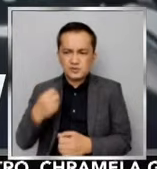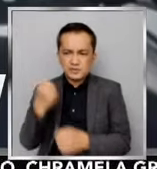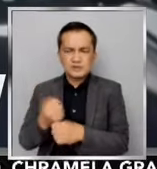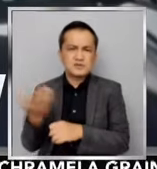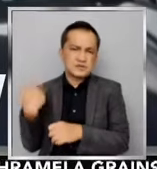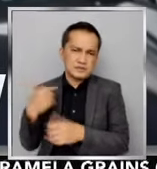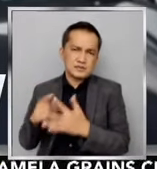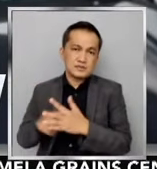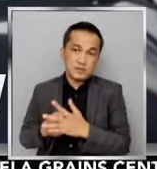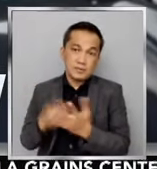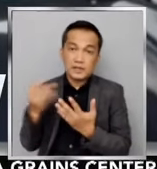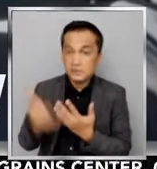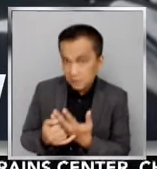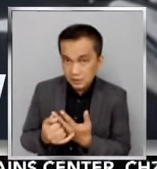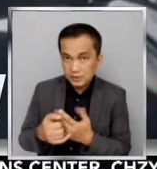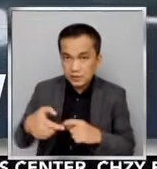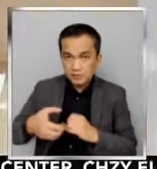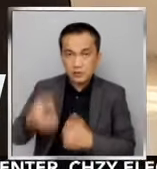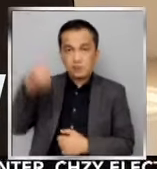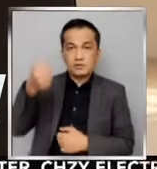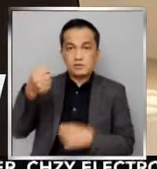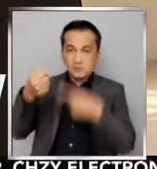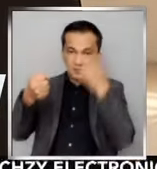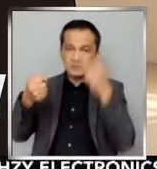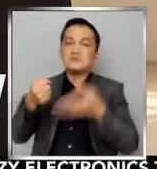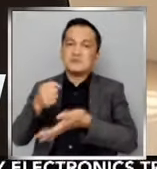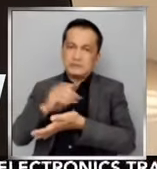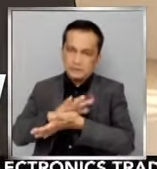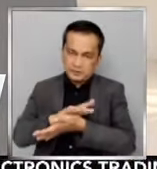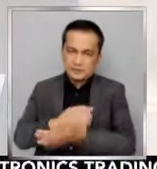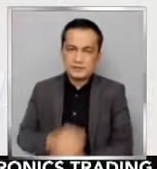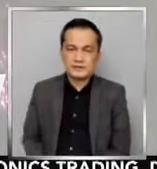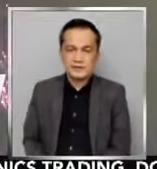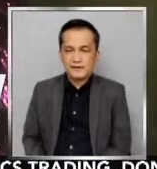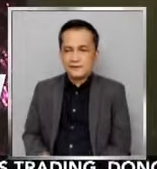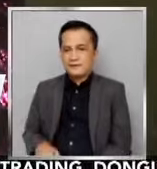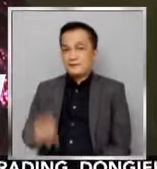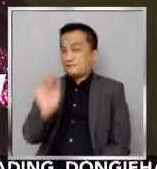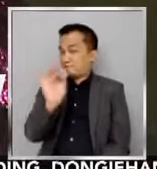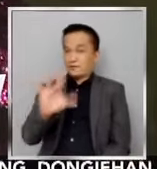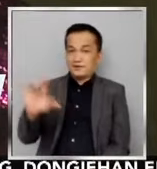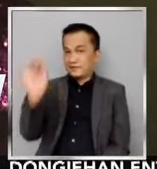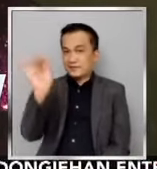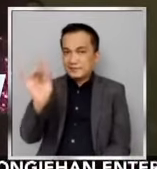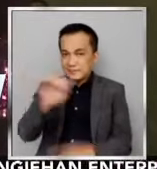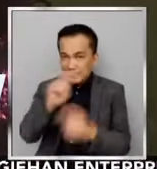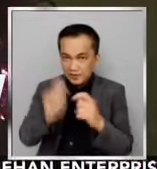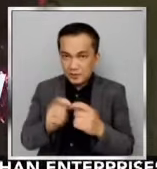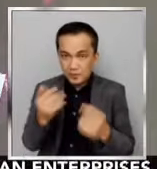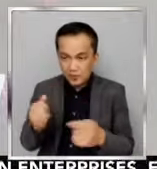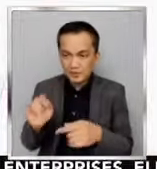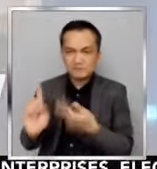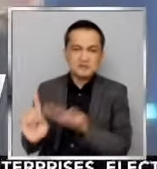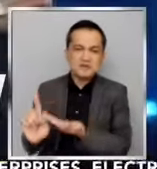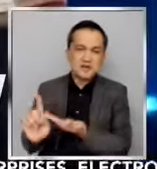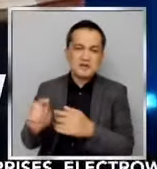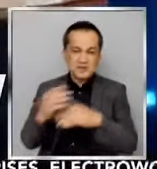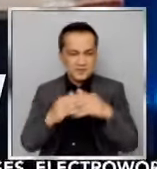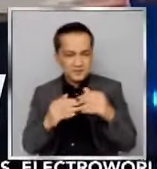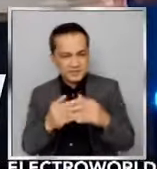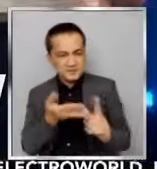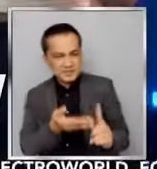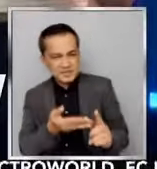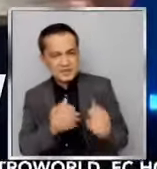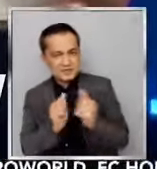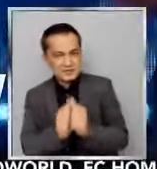project pero naudlot dahil sa pandemya. Pero perfect timing na rin daw, lalo't mas komportable na sila ng co-star niyang